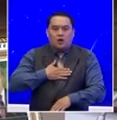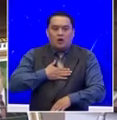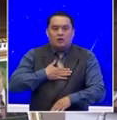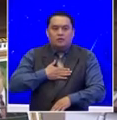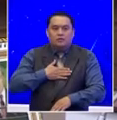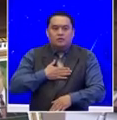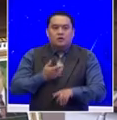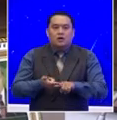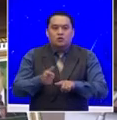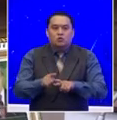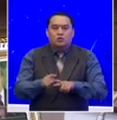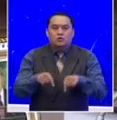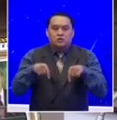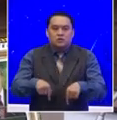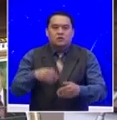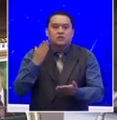которые здесь есть.